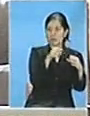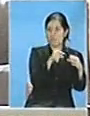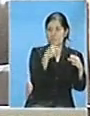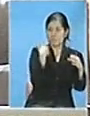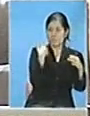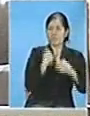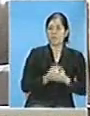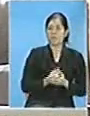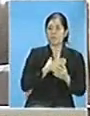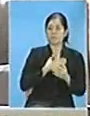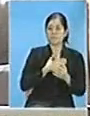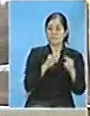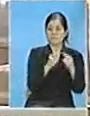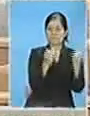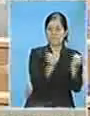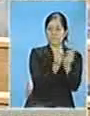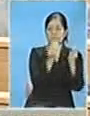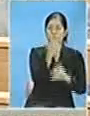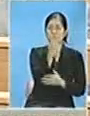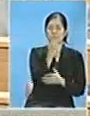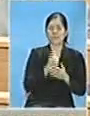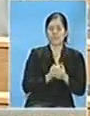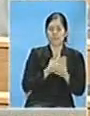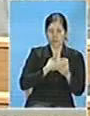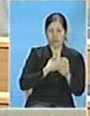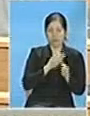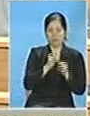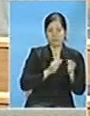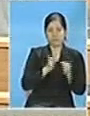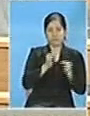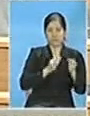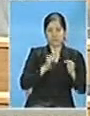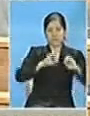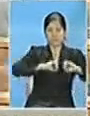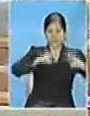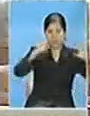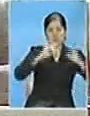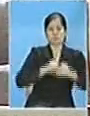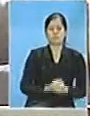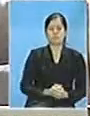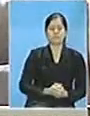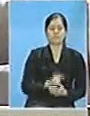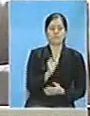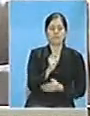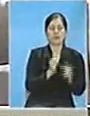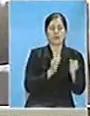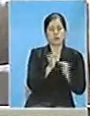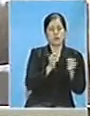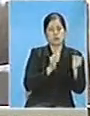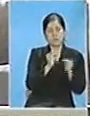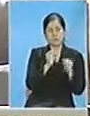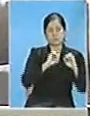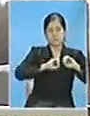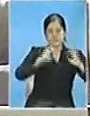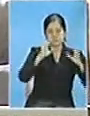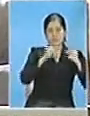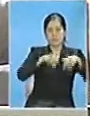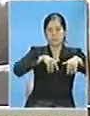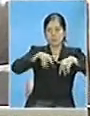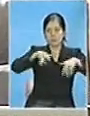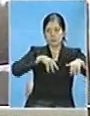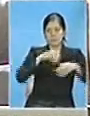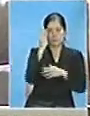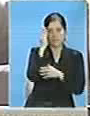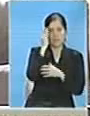ว่าผมไม่ได้สร้างความสับสนก็แล้วกันแล้วผมจะพยายามสร้างความกระจ่างนะครับเพื่อจะให้เกิดประโยชน์นะครับกับประชาชนมากที่สุดพอดีท่านผู้